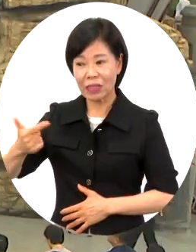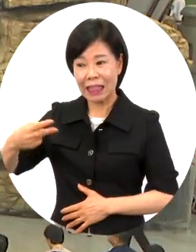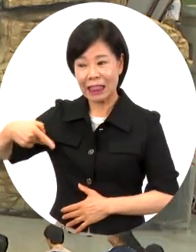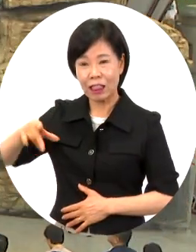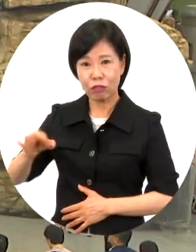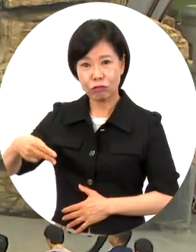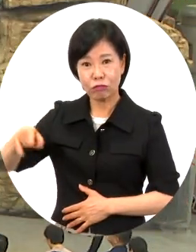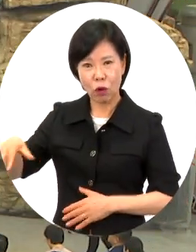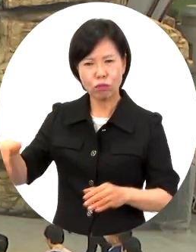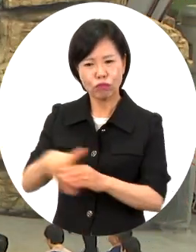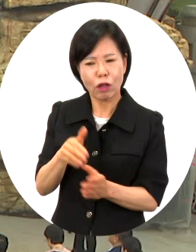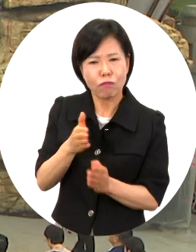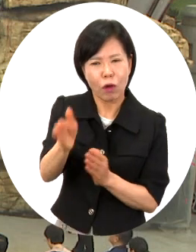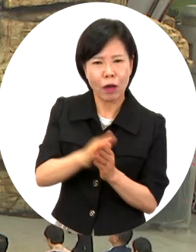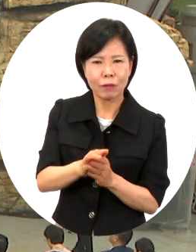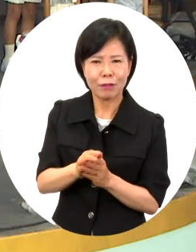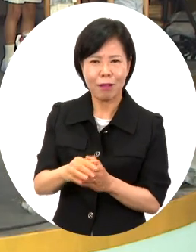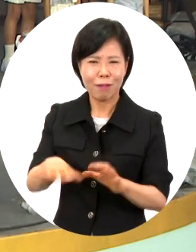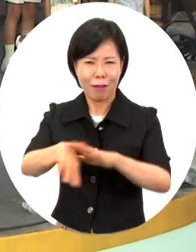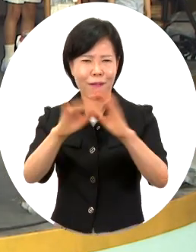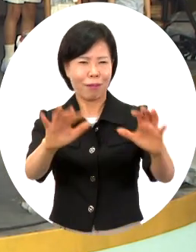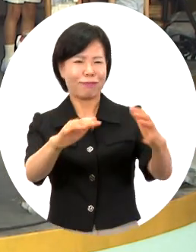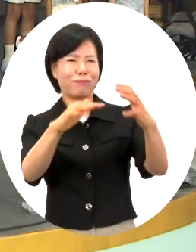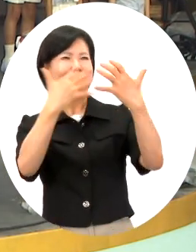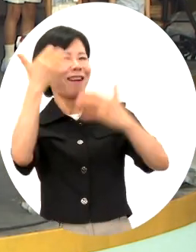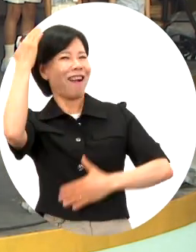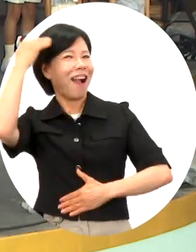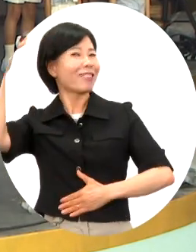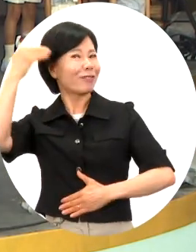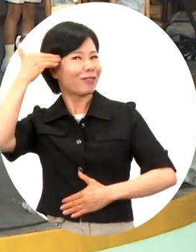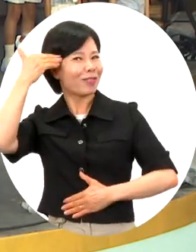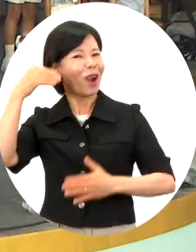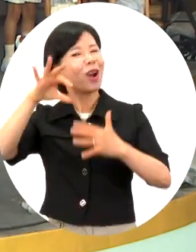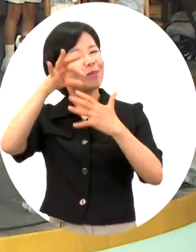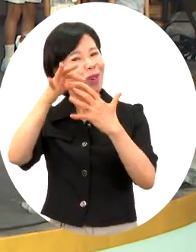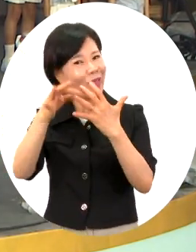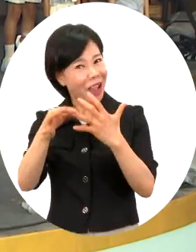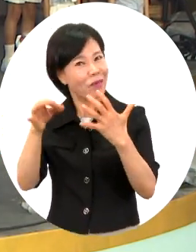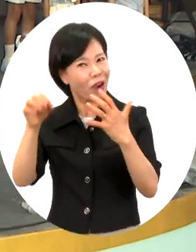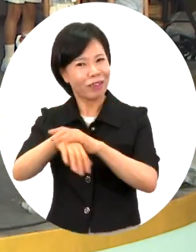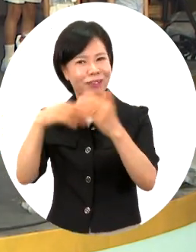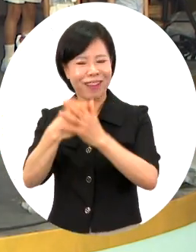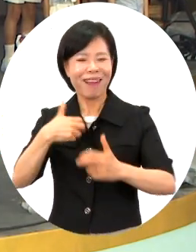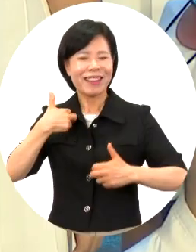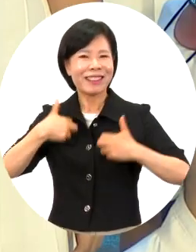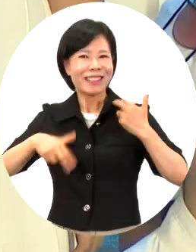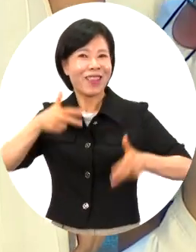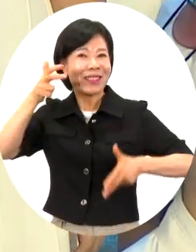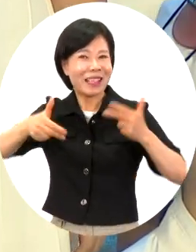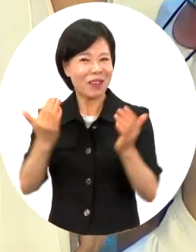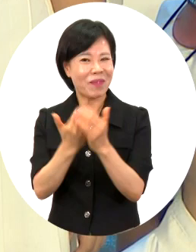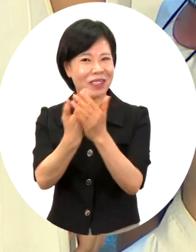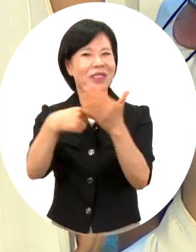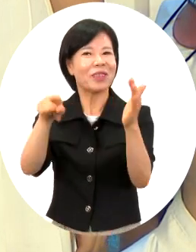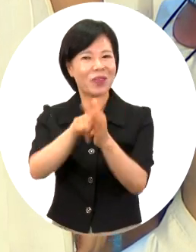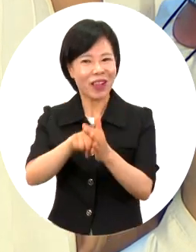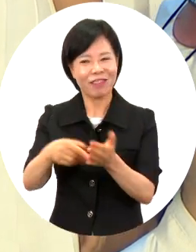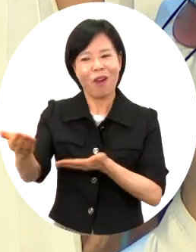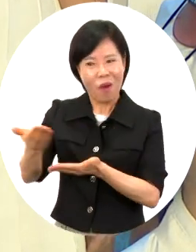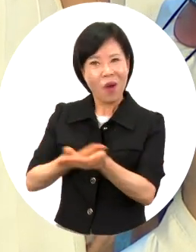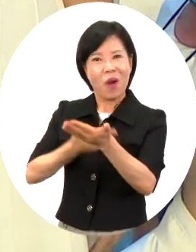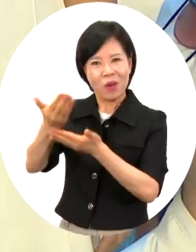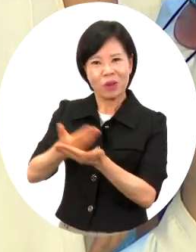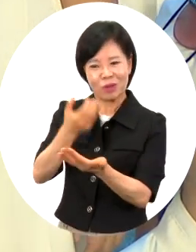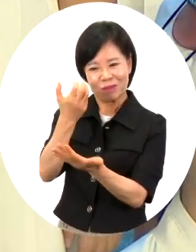제주도와 산둥성은 문화 분야에서 전 세계가 주목하는 K 콘텐츠와 연계해 양 지역의 엔터테인먼트 산업 발전을